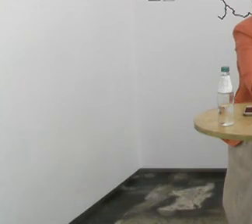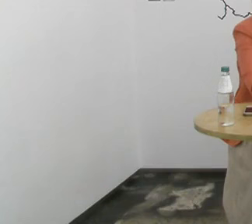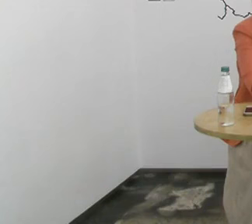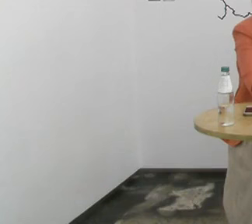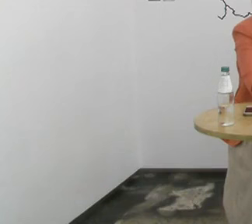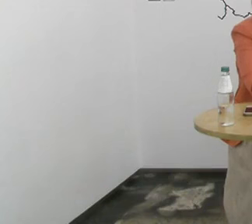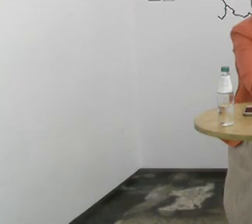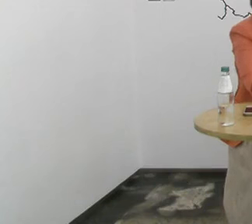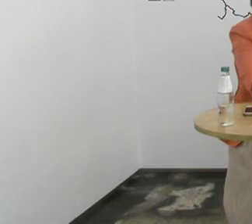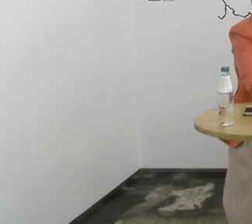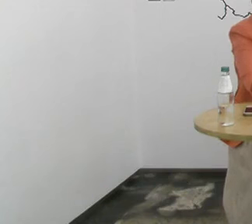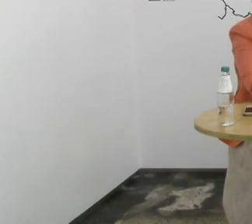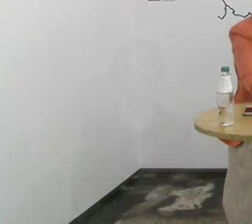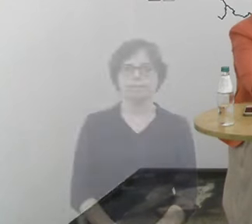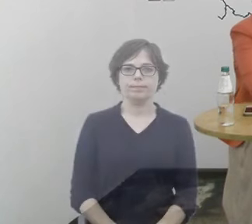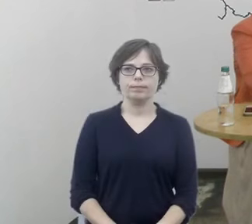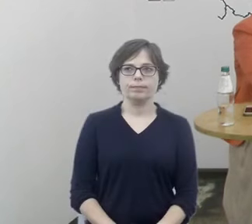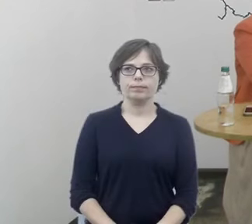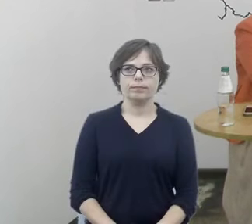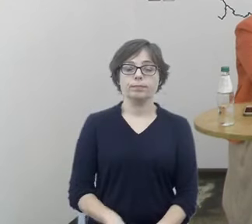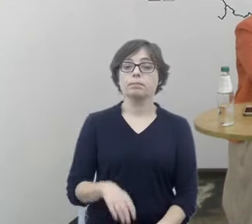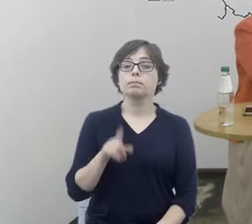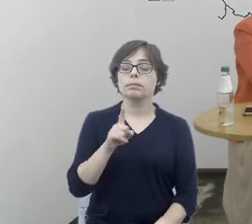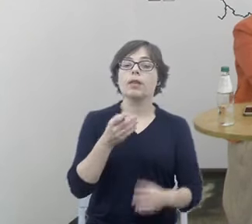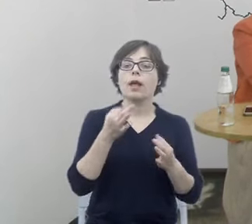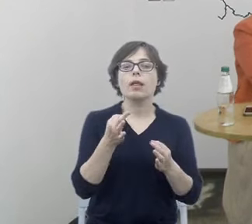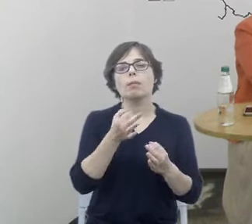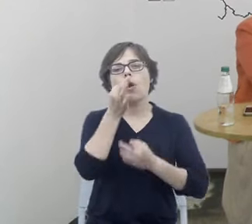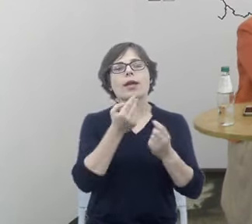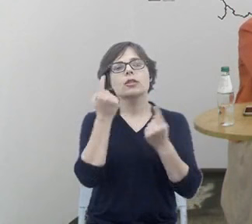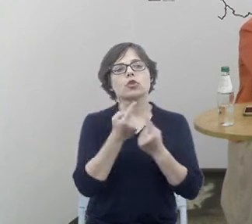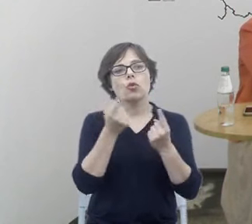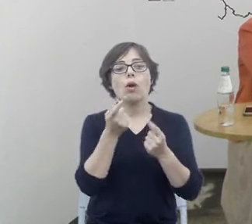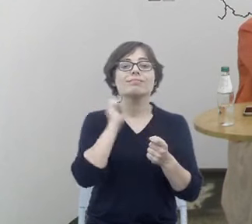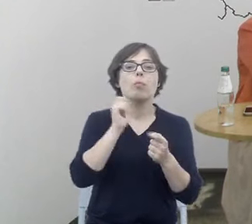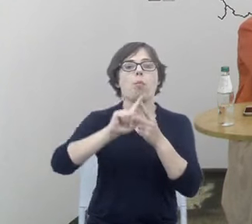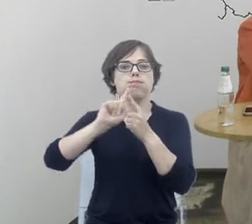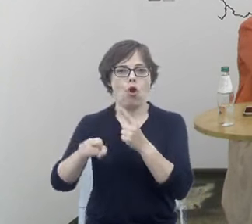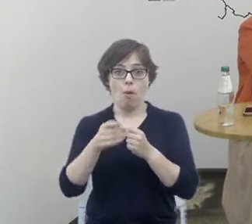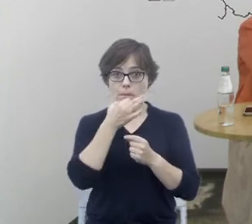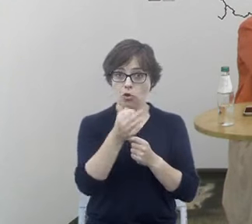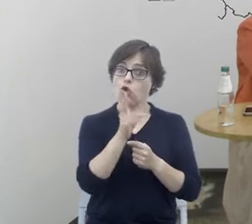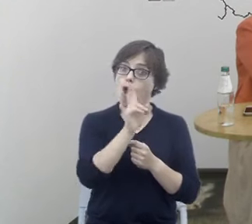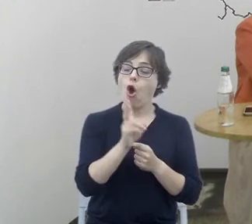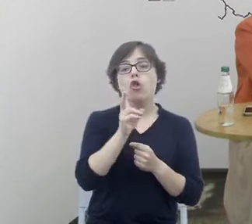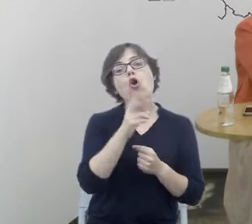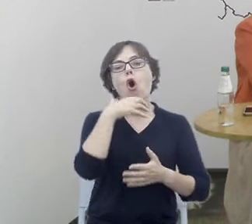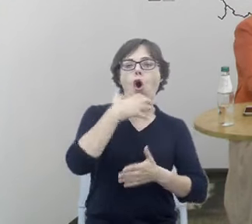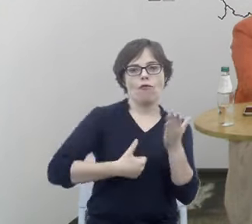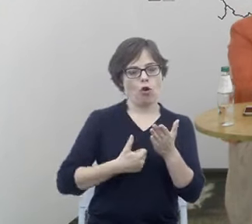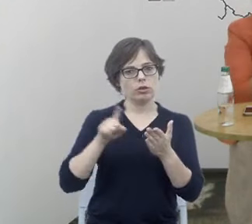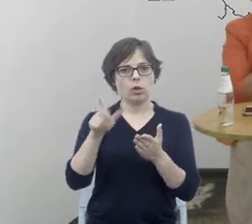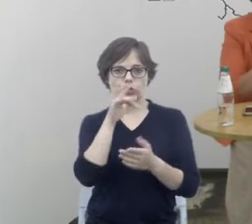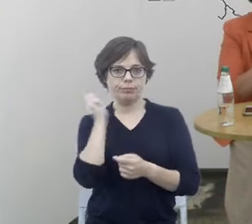ktoś, wiadomo, czy ktoś skorzystał w bardzo wyjątkowy sposób na tym potraktowaniu Żydów w ten